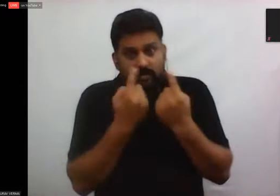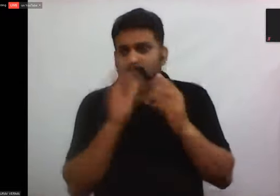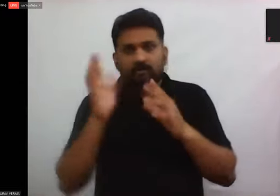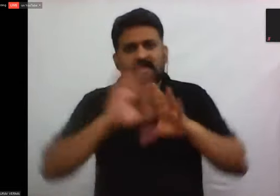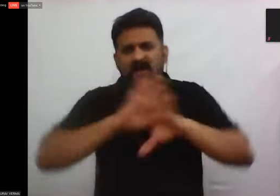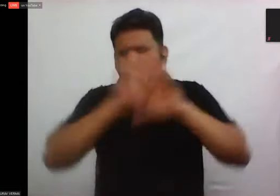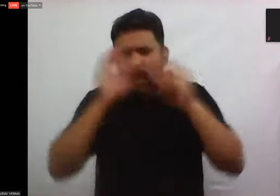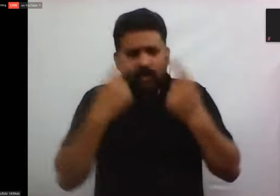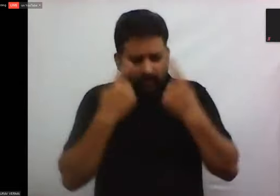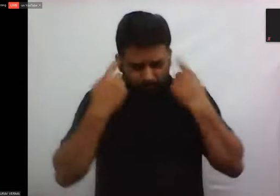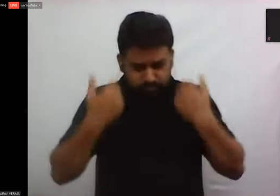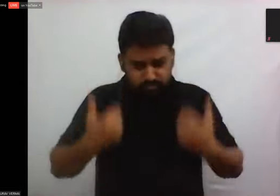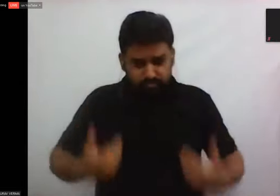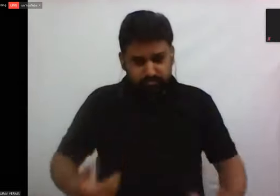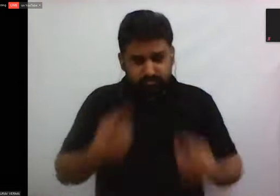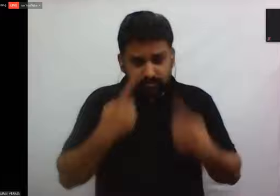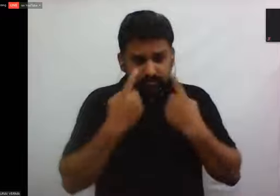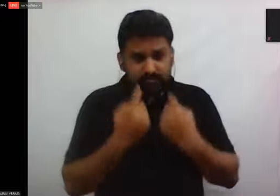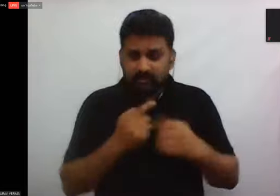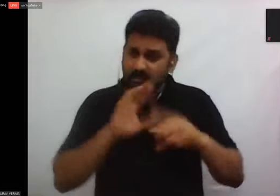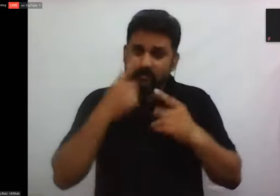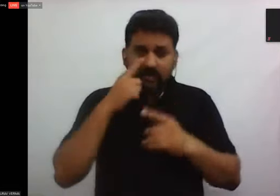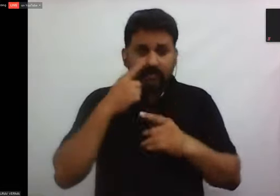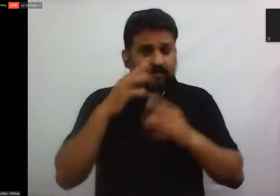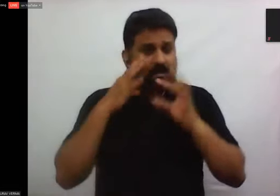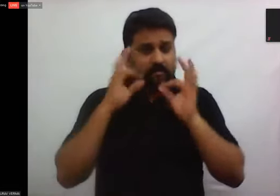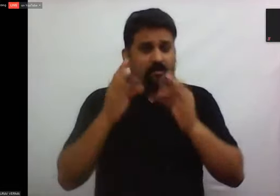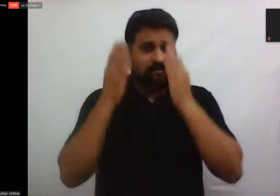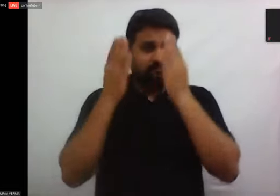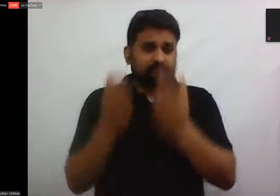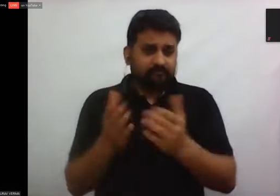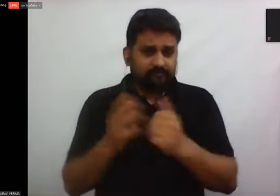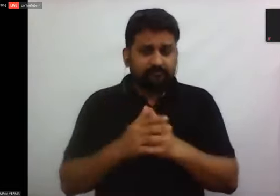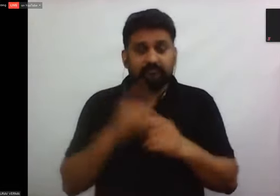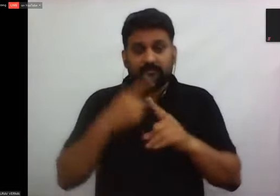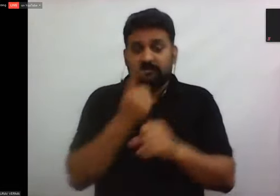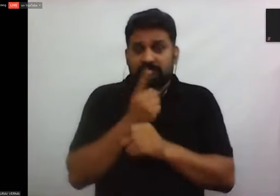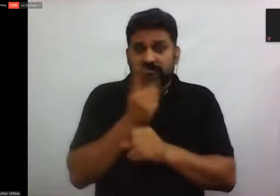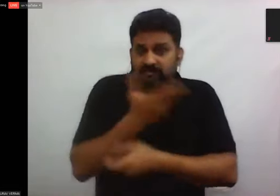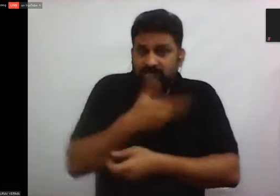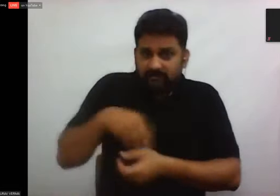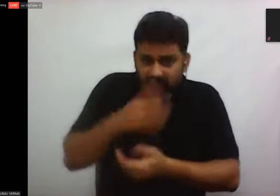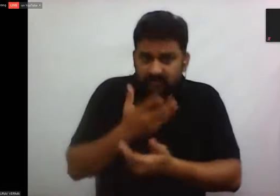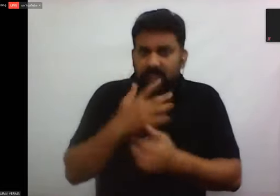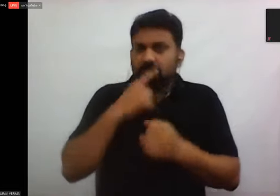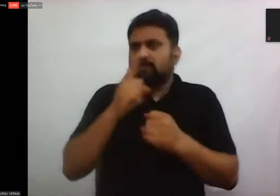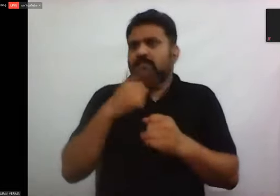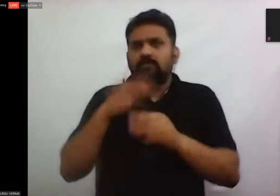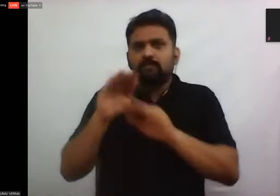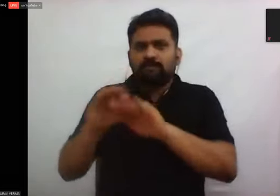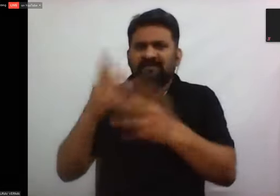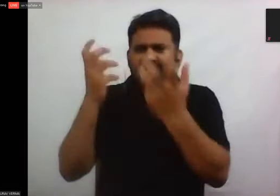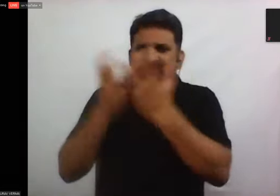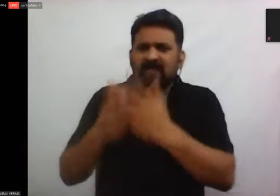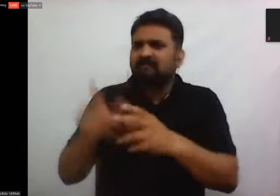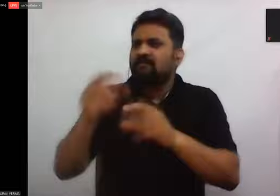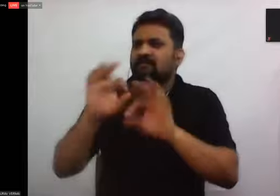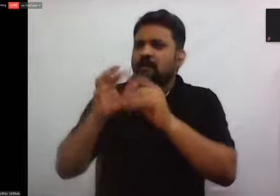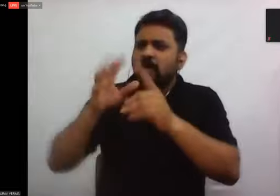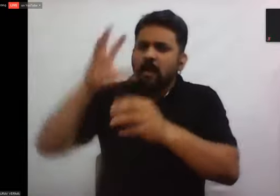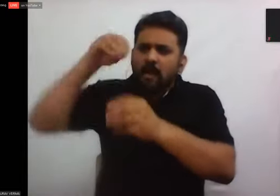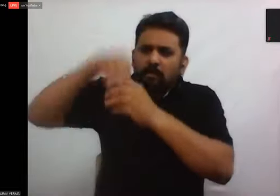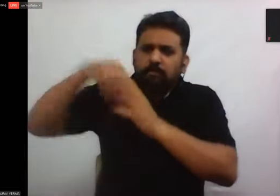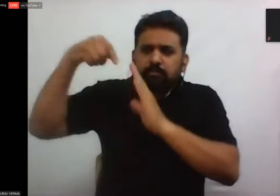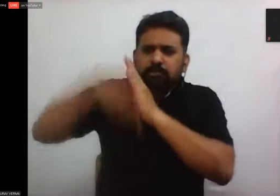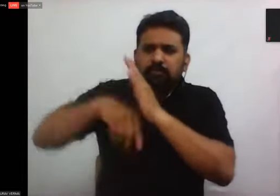पेरेंट्स का रोल बहुत इंपॉर्टेंट है एंड एज टीचर्स वी आर नॉट वेरी फेमिलियर विद द चाइल्ड अनलेस अदरवाइज वी स्टार्ट